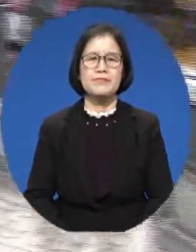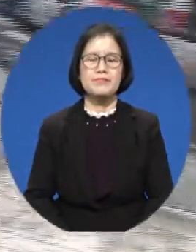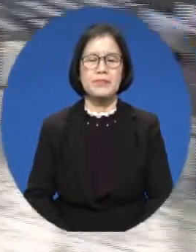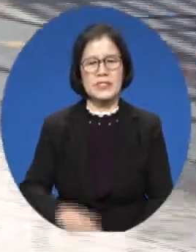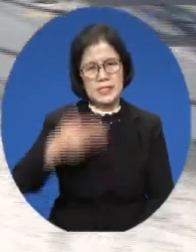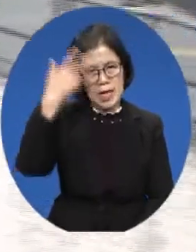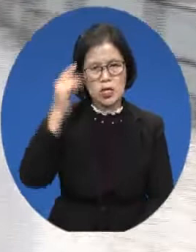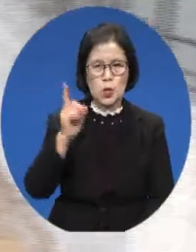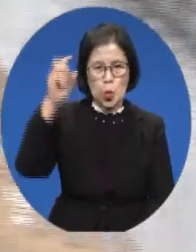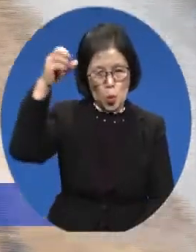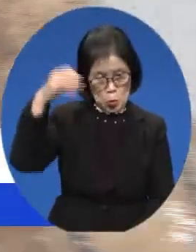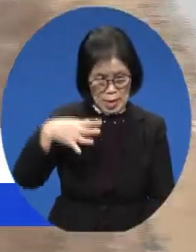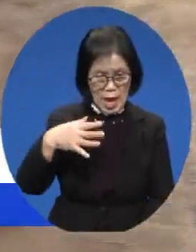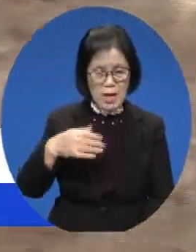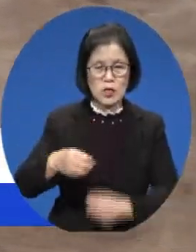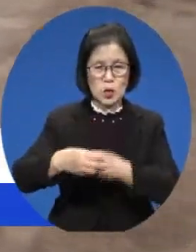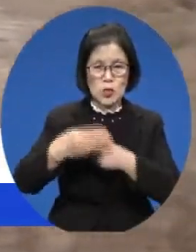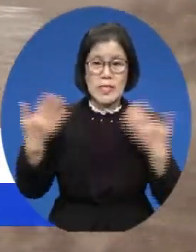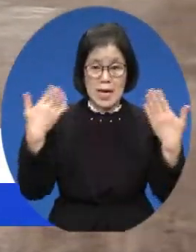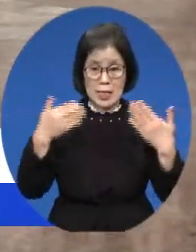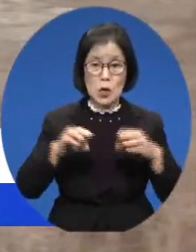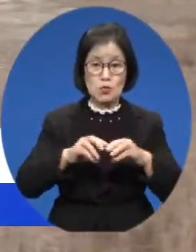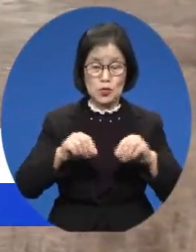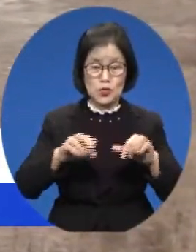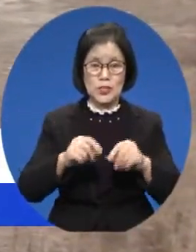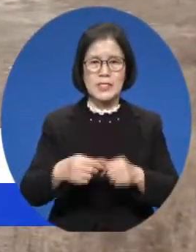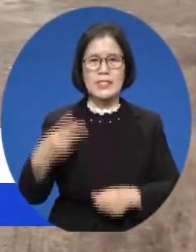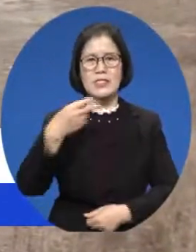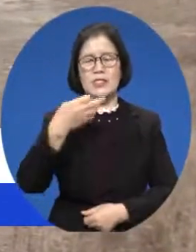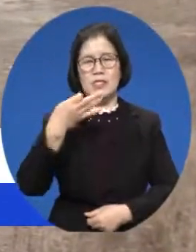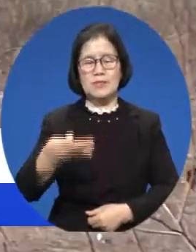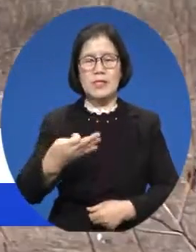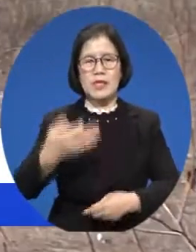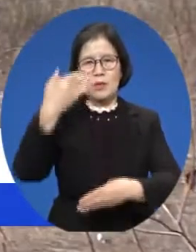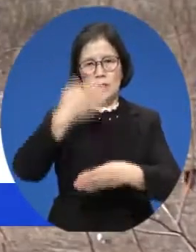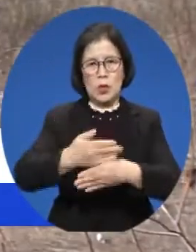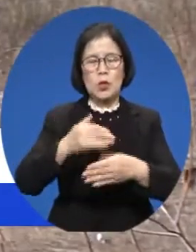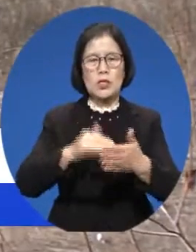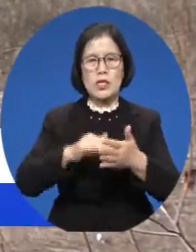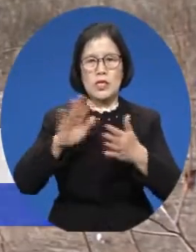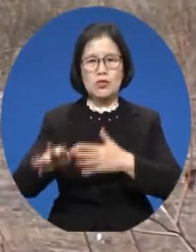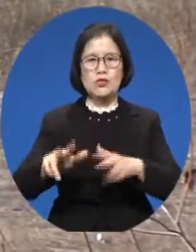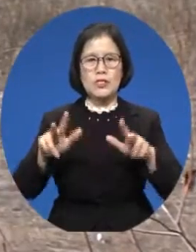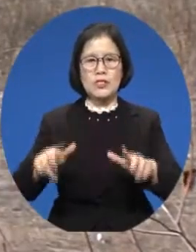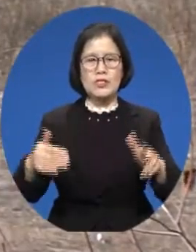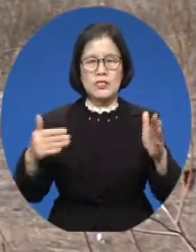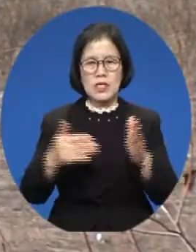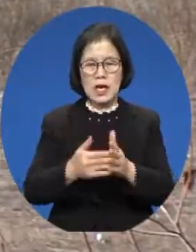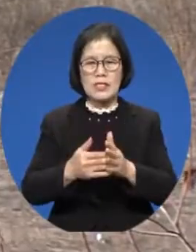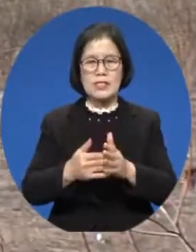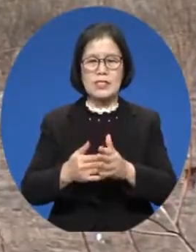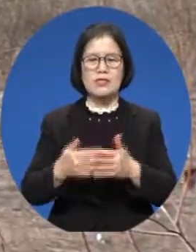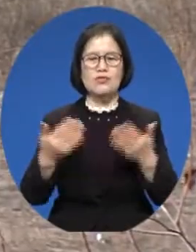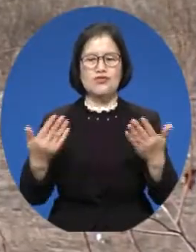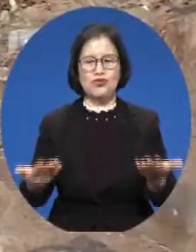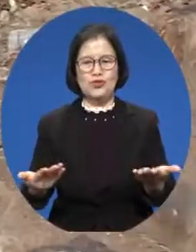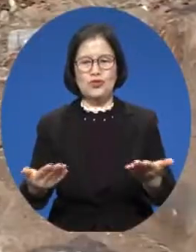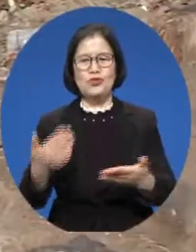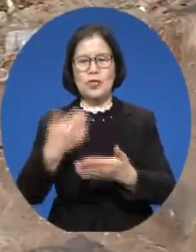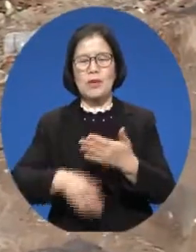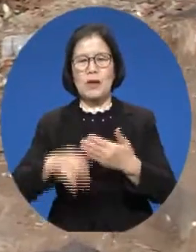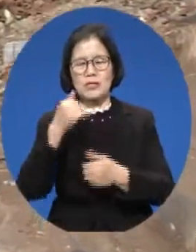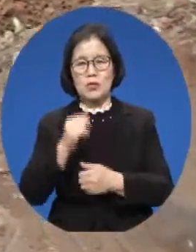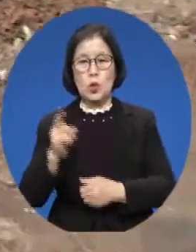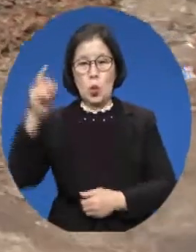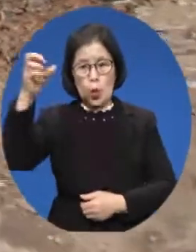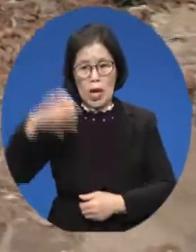옛 고향 삼송초등학교 부지. 2014년 폐교된 이후 지금까지 유휴지로 남아 있습니다.